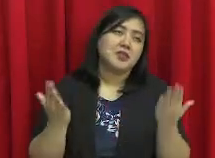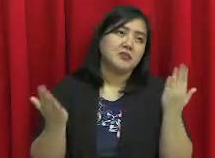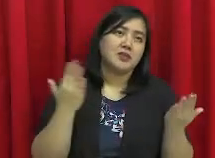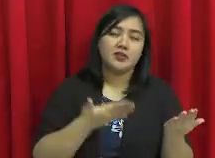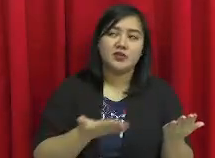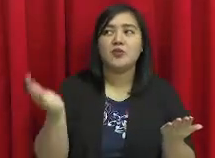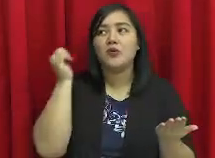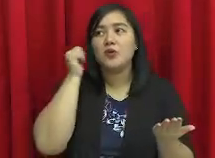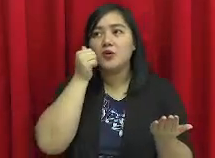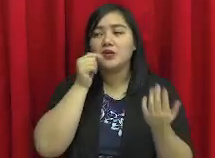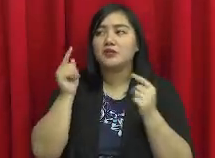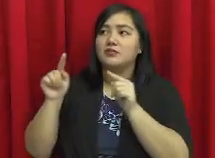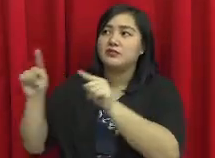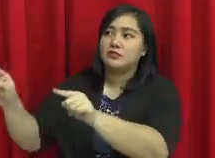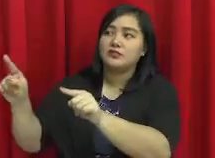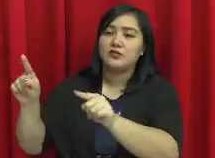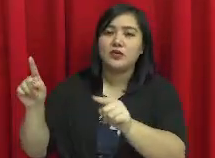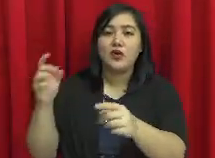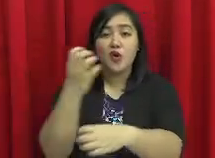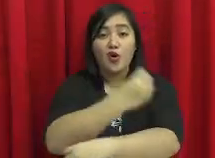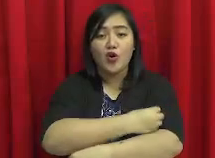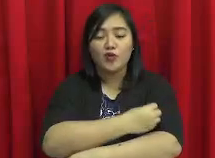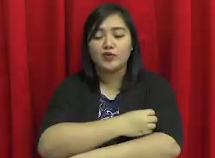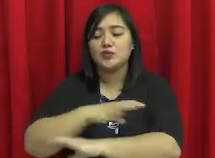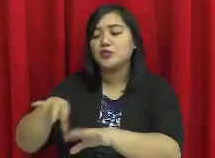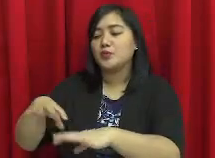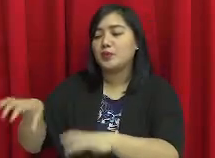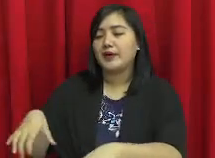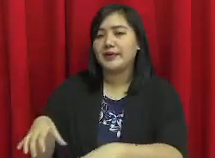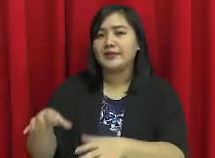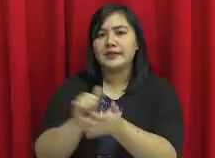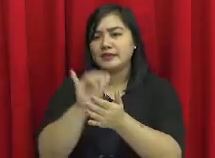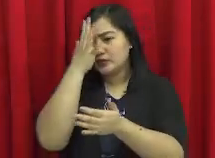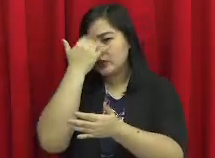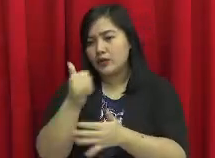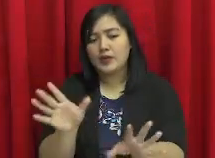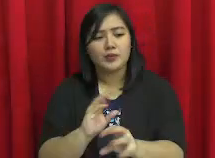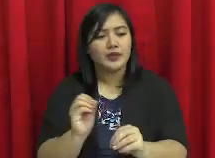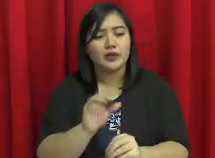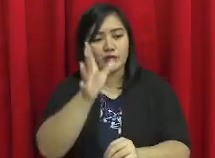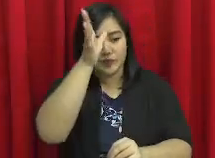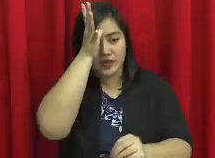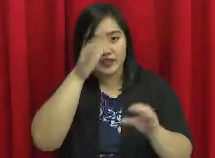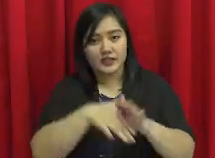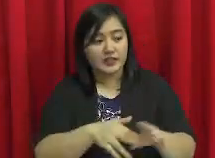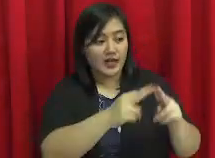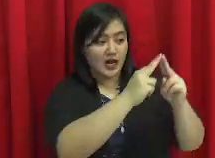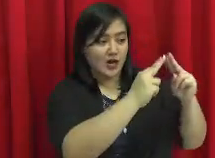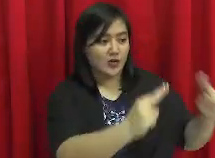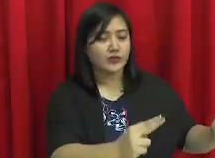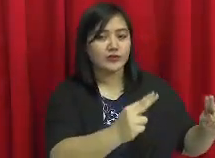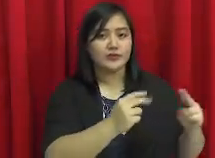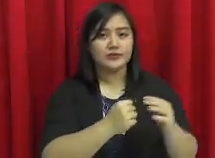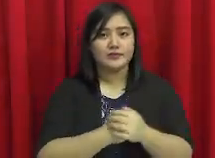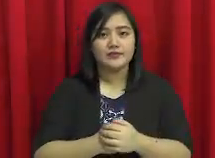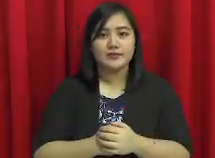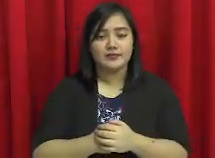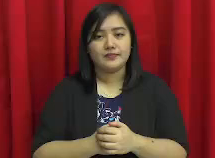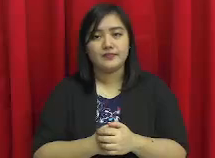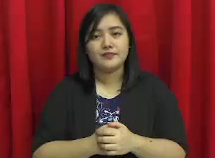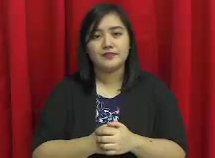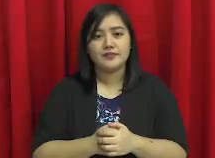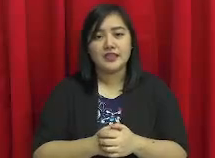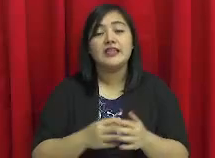puro ganito, ganyan, bahala na si mama nyo dyan, ha? Basta ako, support ako sa inyo dyan. Huwag nyo lang ako isorbohin dito dahil pag hindi